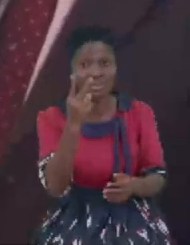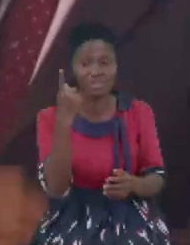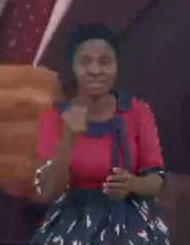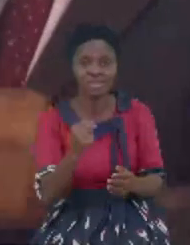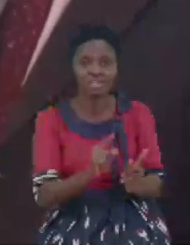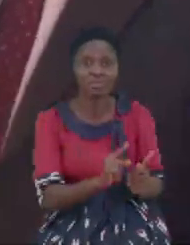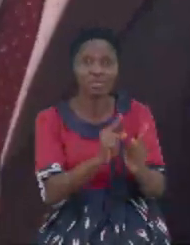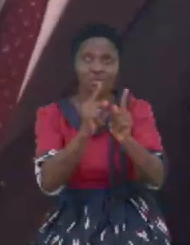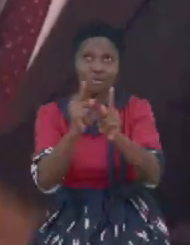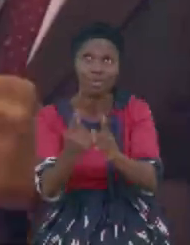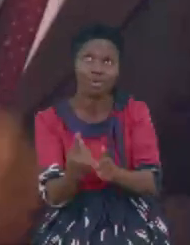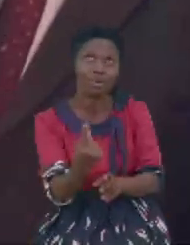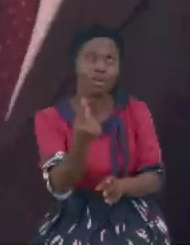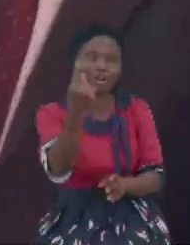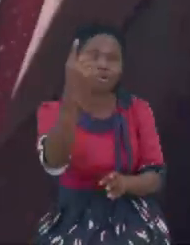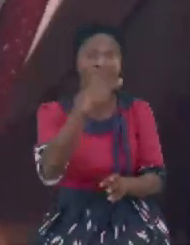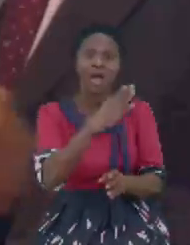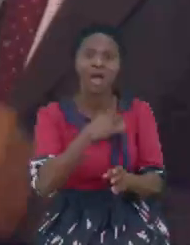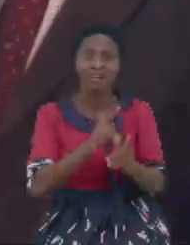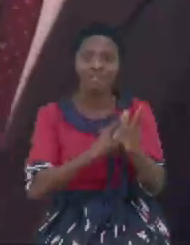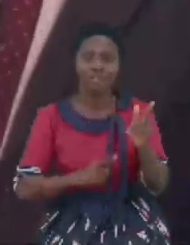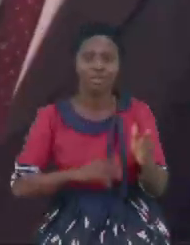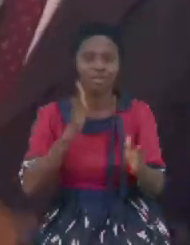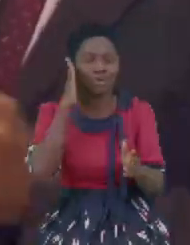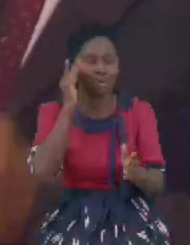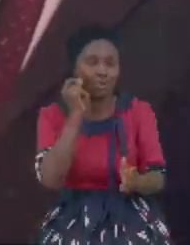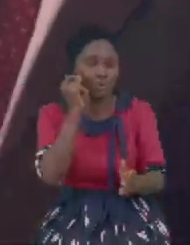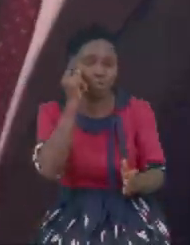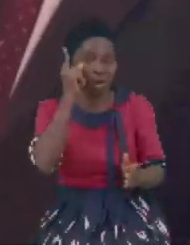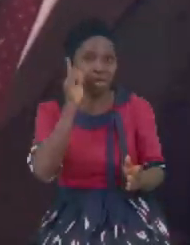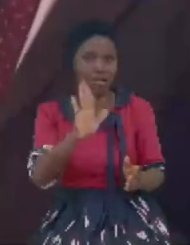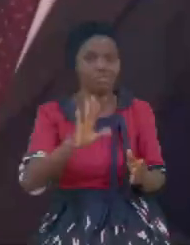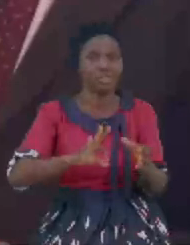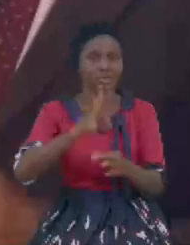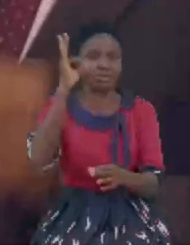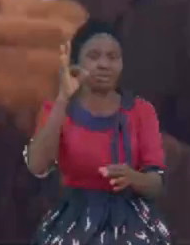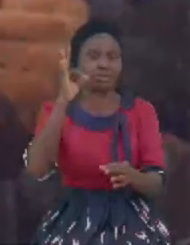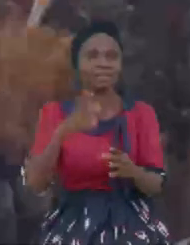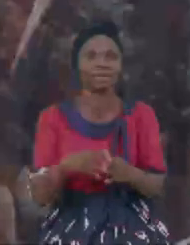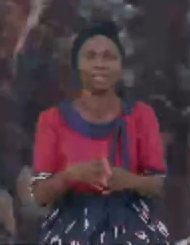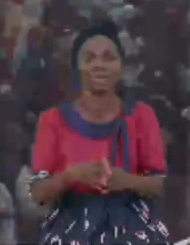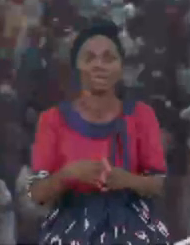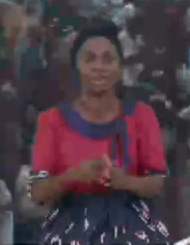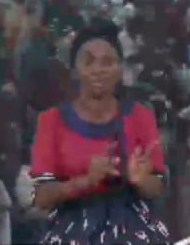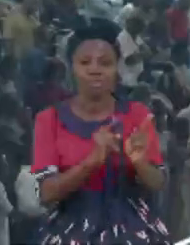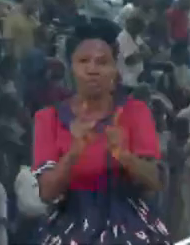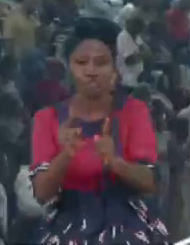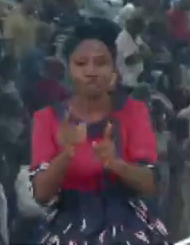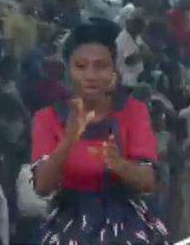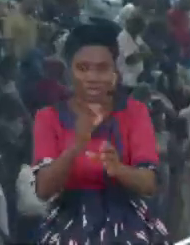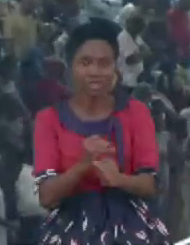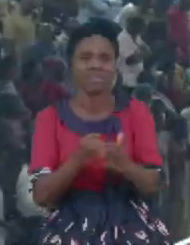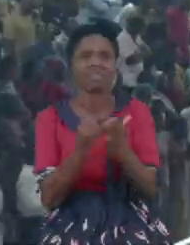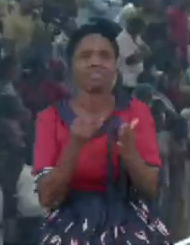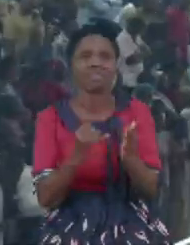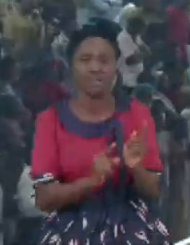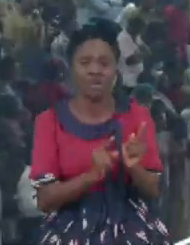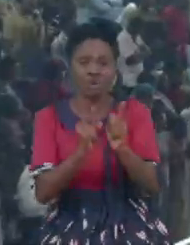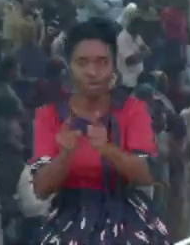la promotion. Vous allez voir la montée. Le Seigneur réveille ton esprit. Possède, va